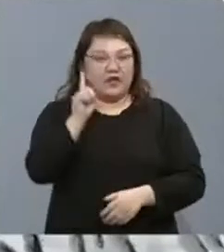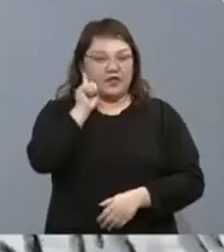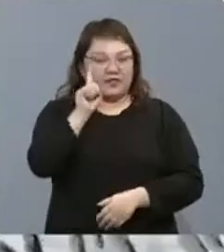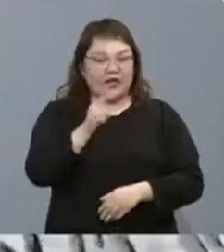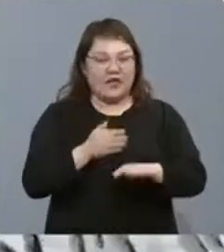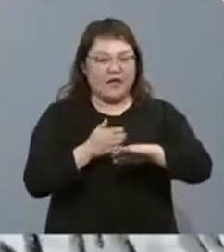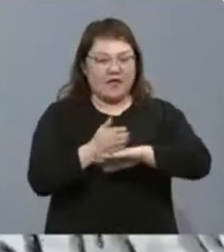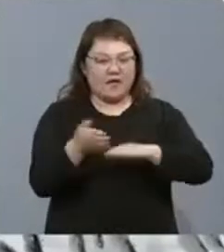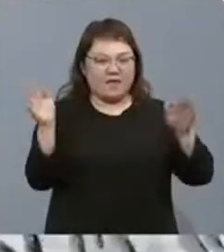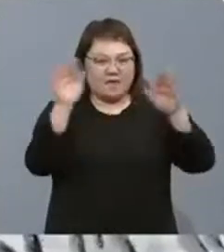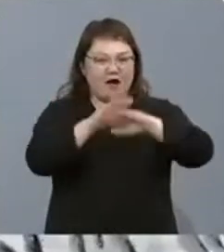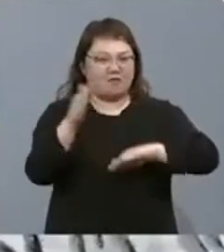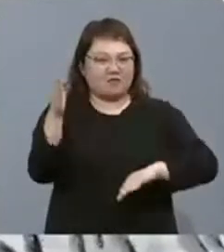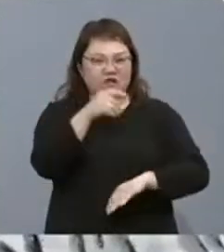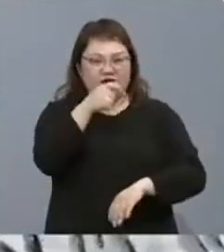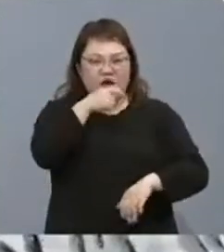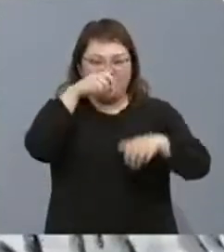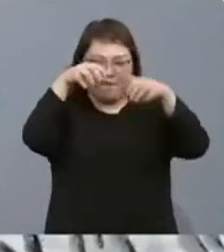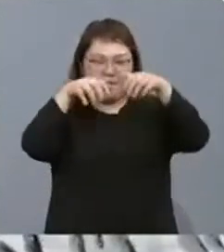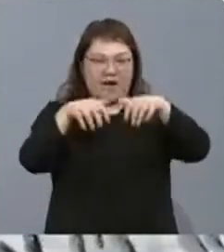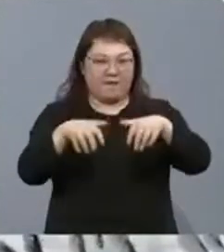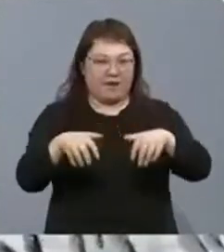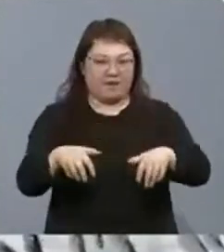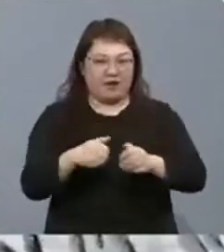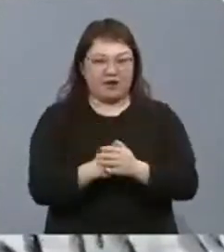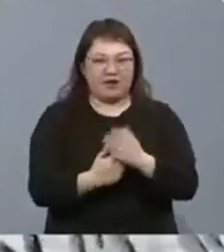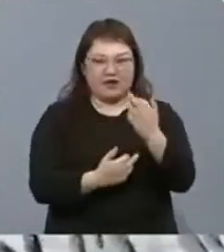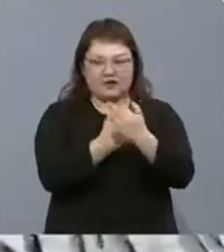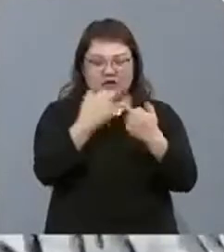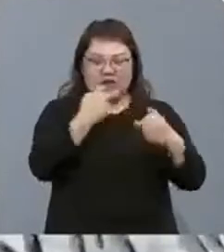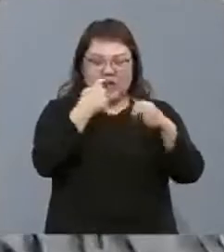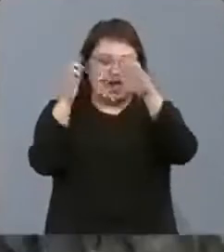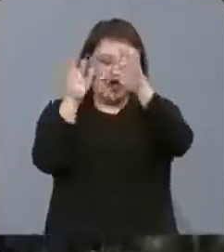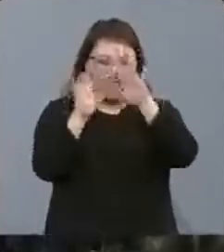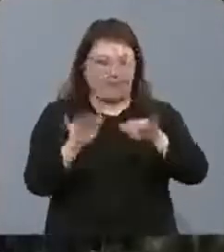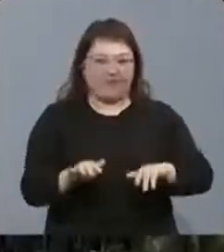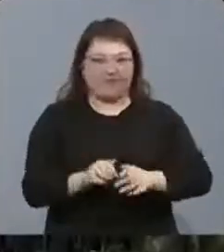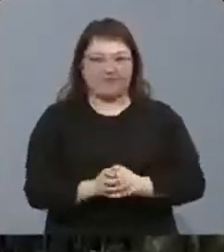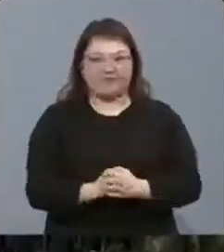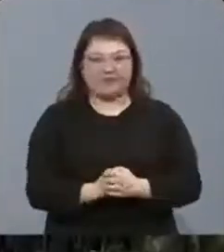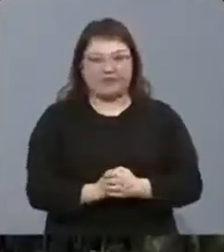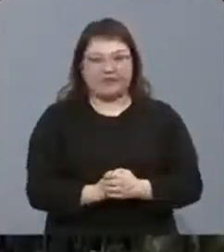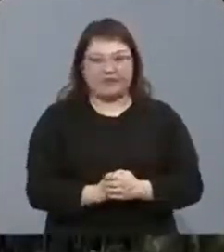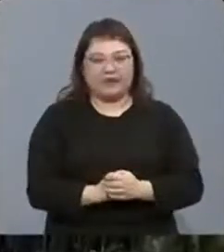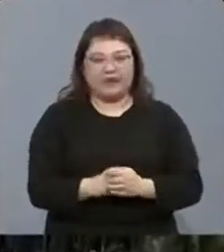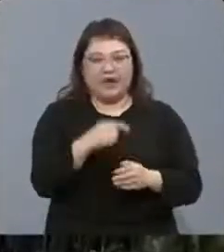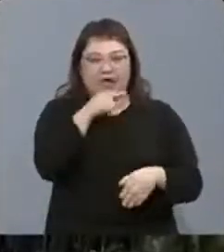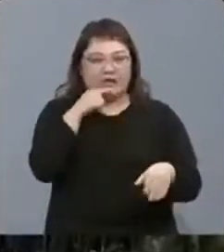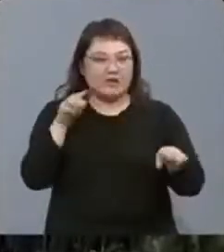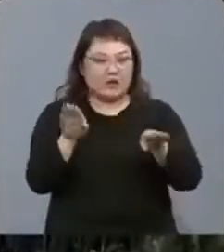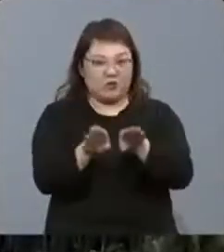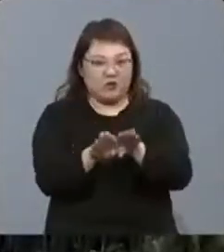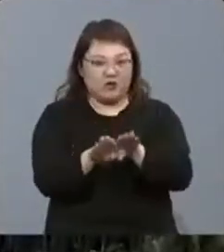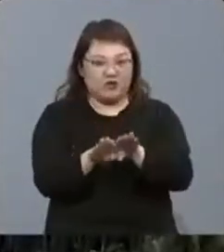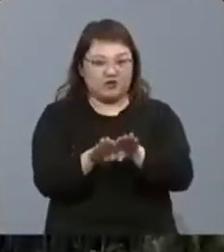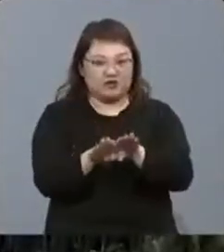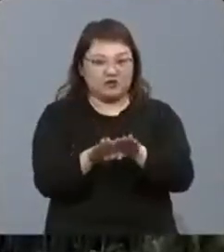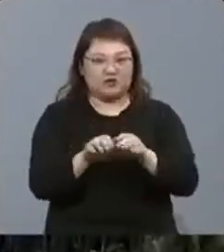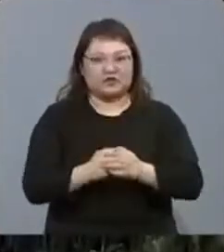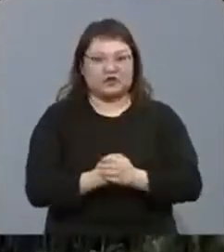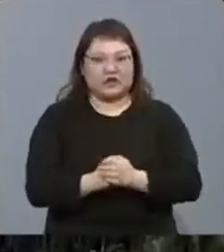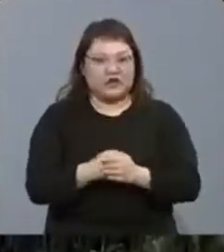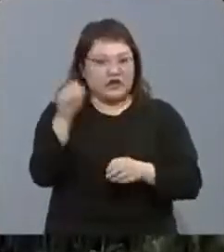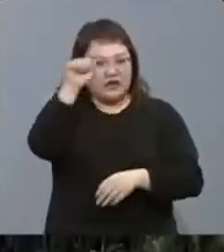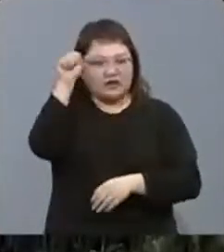늦은 밤 부턴 빗방울이 산발적으로 떨어지거나 산지애 눈이 날리기도 하겠습니다 모래 일요일에는 기압골의 영향으로